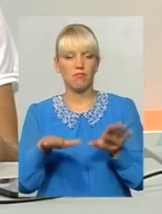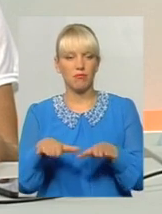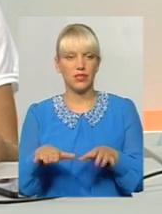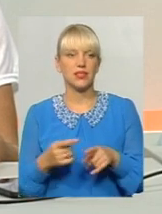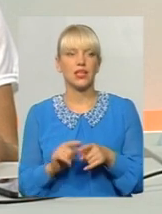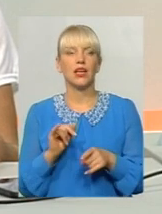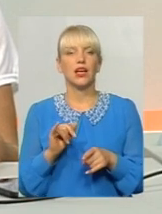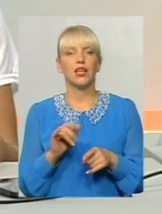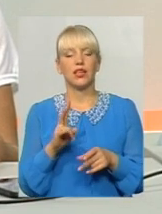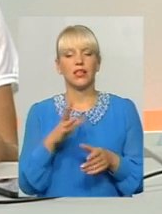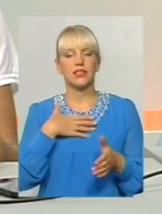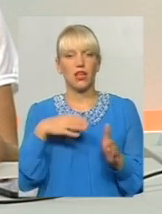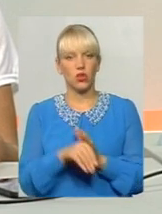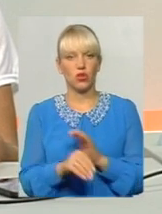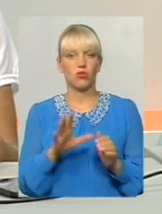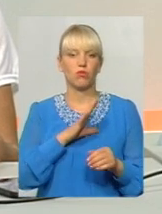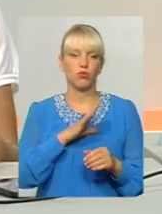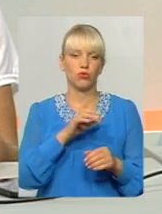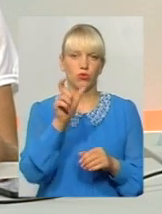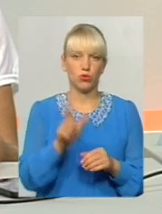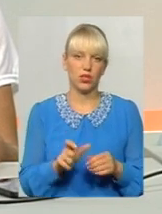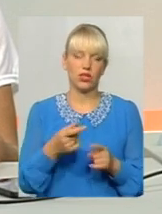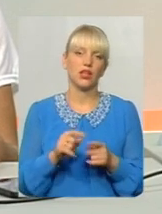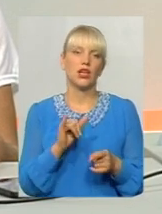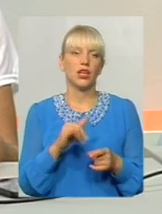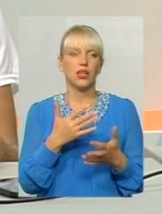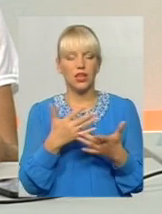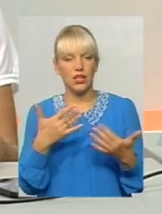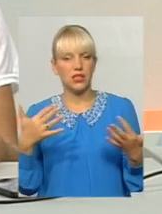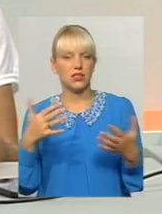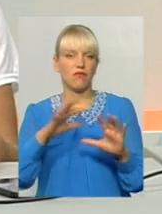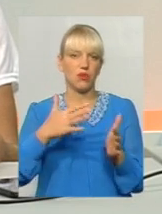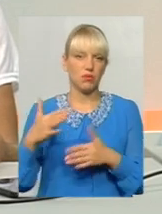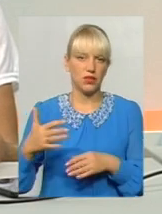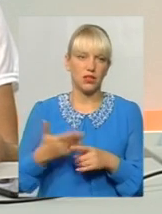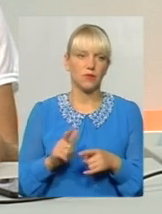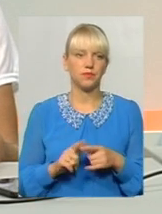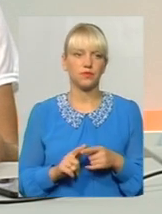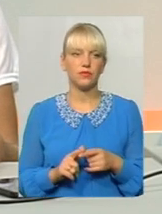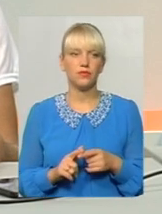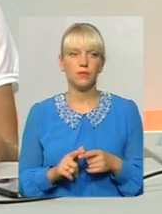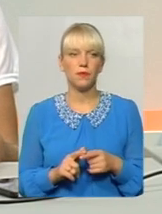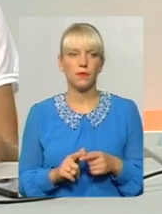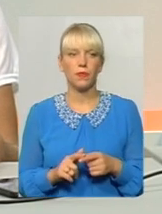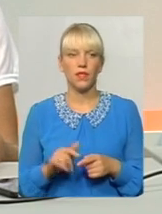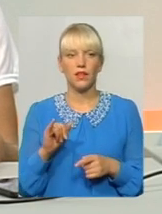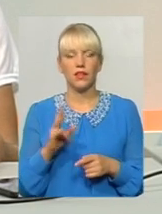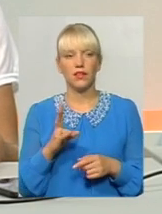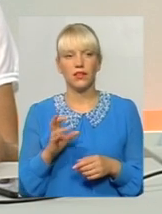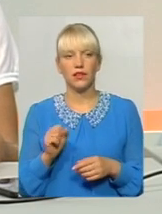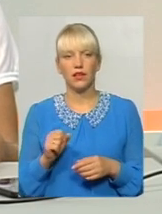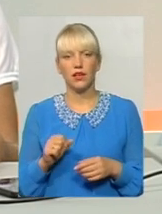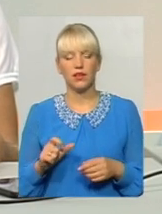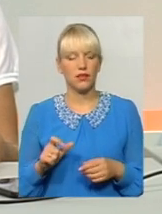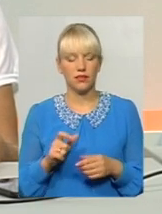Так і аналогічно, коли все ж таки було ДТП з іншим автомобілем, і водій на єврономерах покинув просто саме місце ДТП, і наразі його